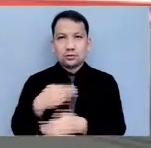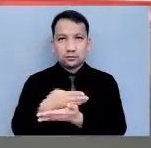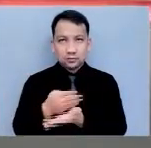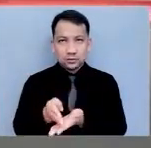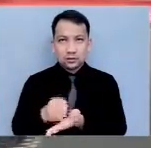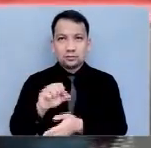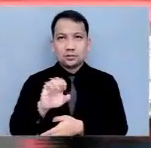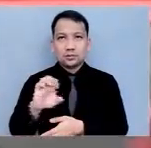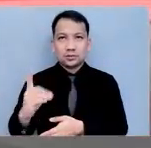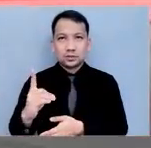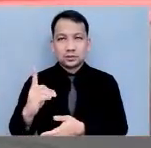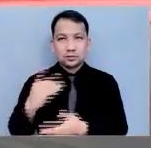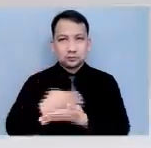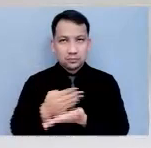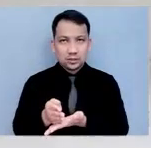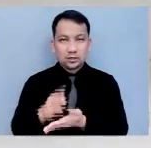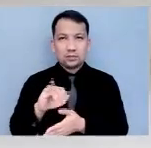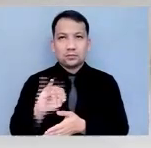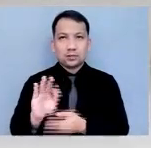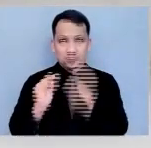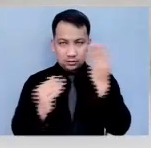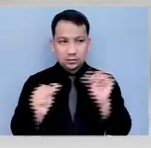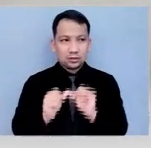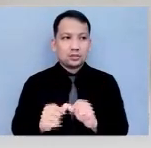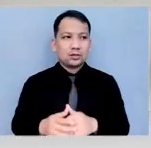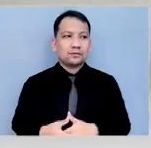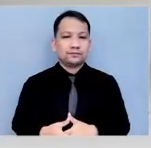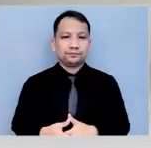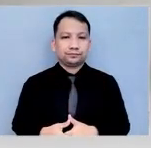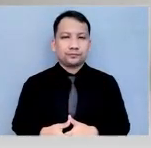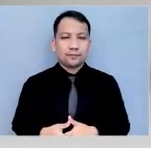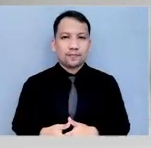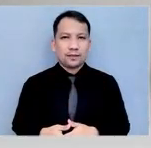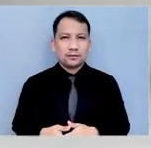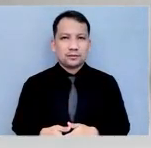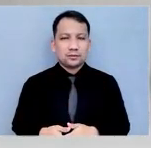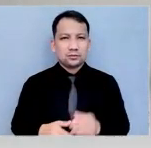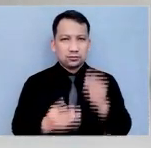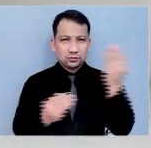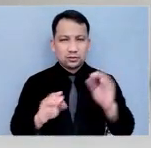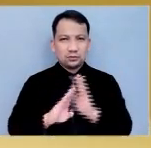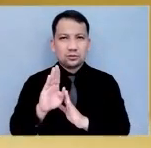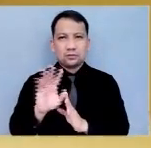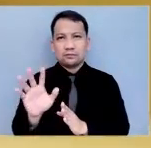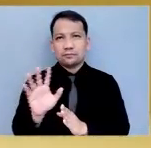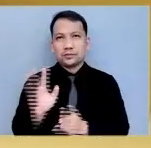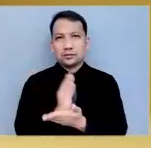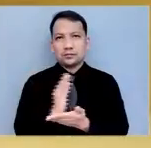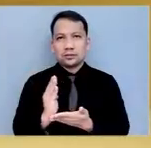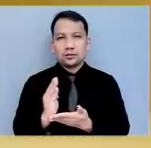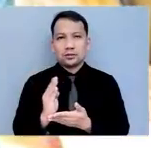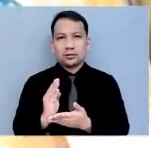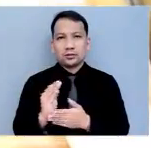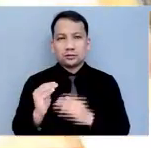fund o panimulang pondo ng Maharlika na batay sa aprobadong panukala ay nasa 50 billion pesos. Para raw mabawi